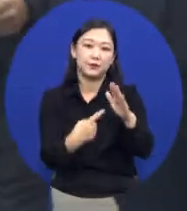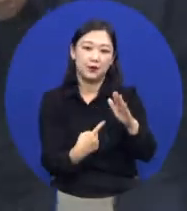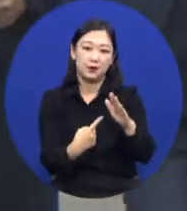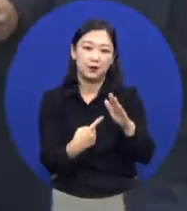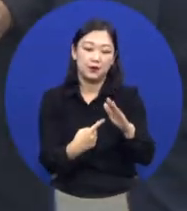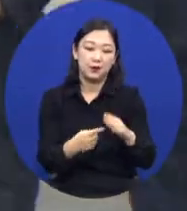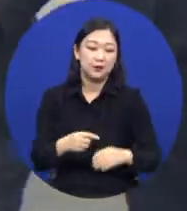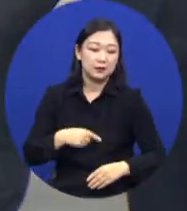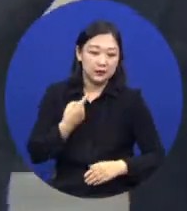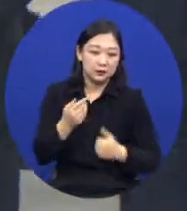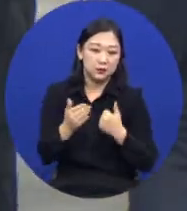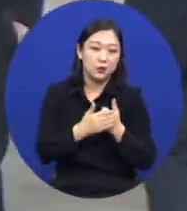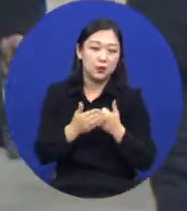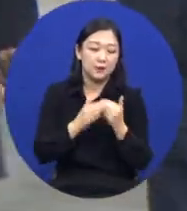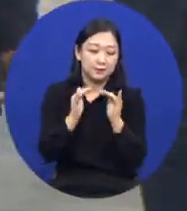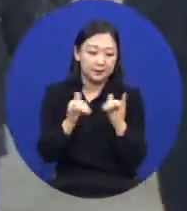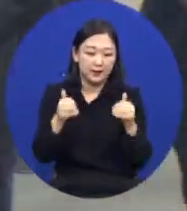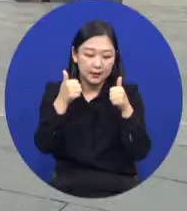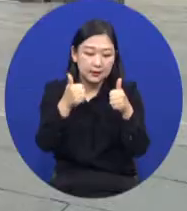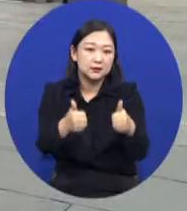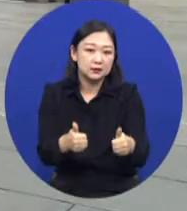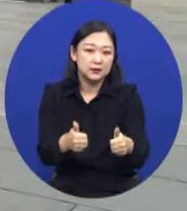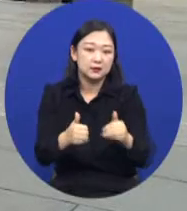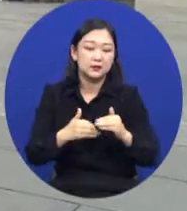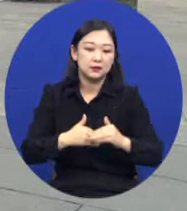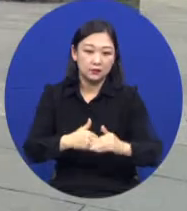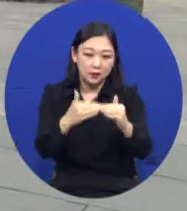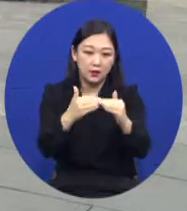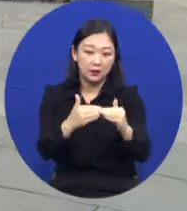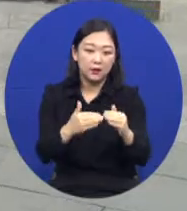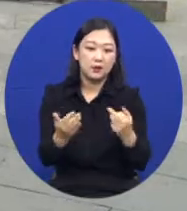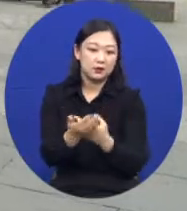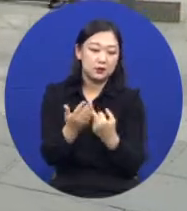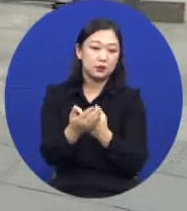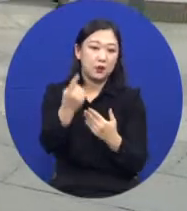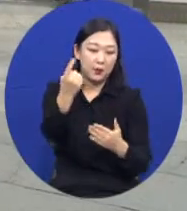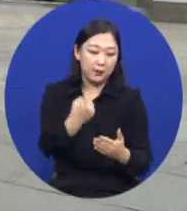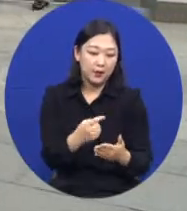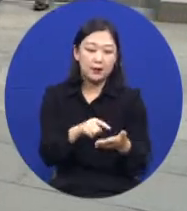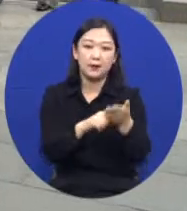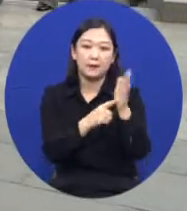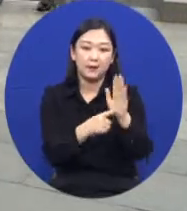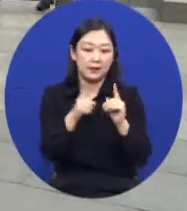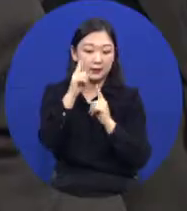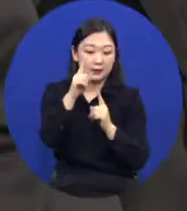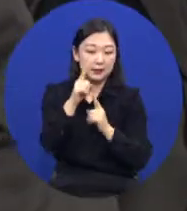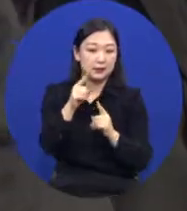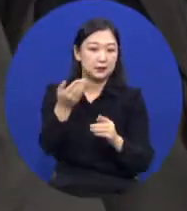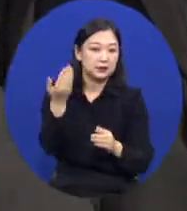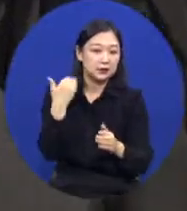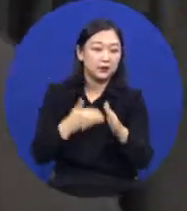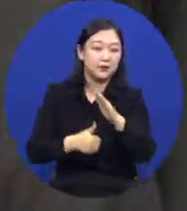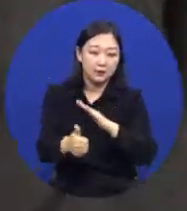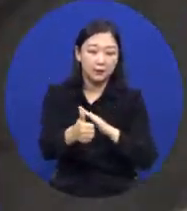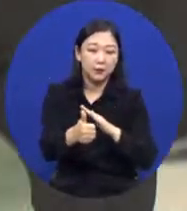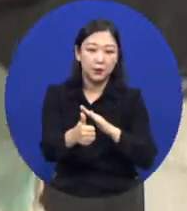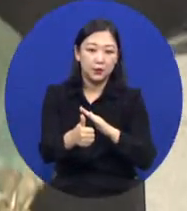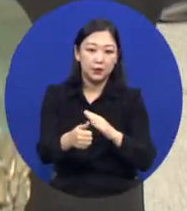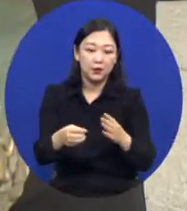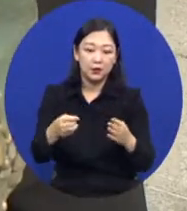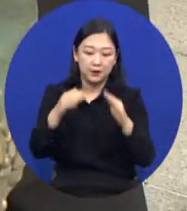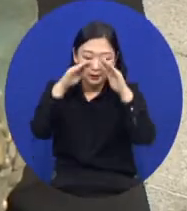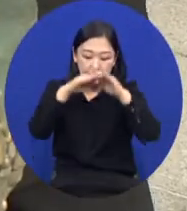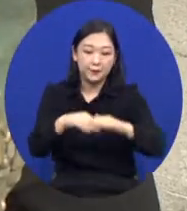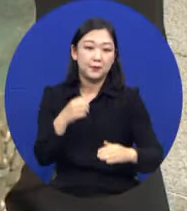자신을 도와 준 분들께 인사를 드리는 일정을 소화 하려 제주에 왔다고 밝힌 이낙연 전 대표는 4 3 위령 재단의